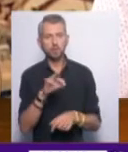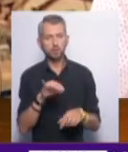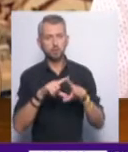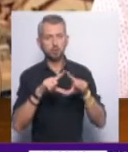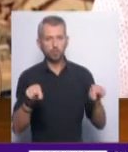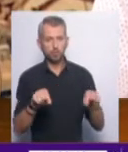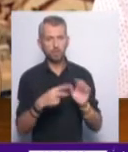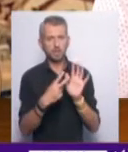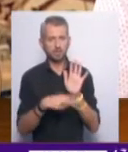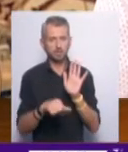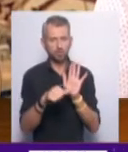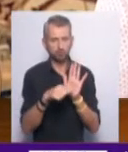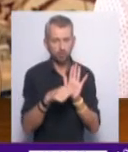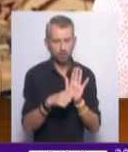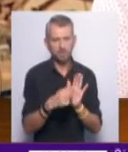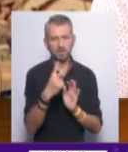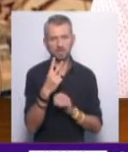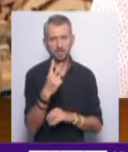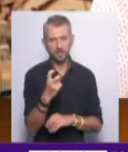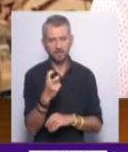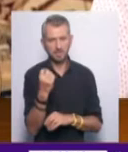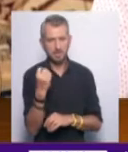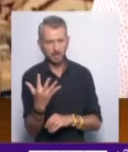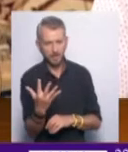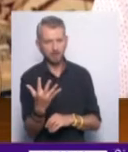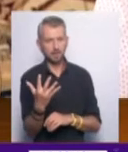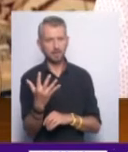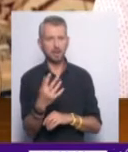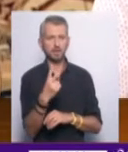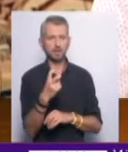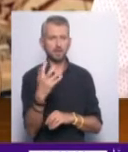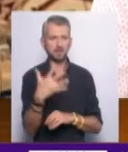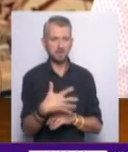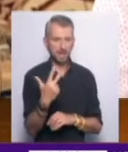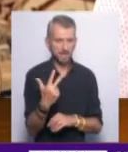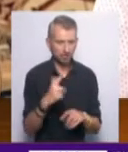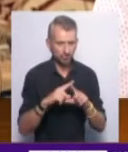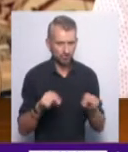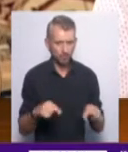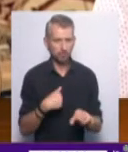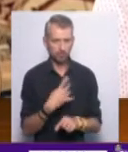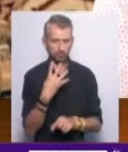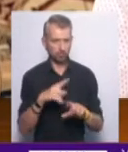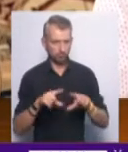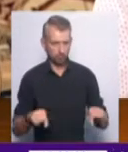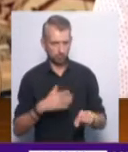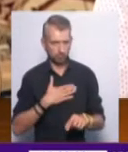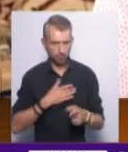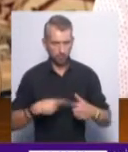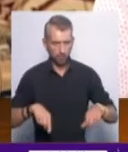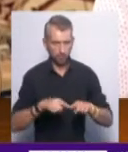школі 76, 215, 253, в мене 4 школи, то